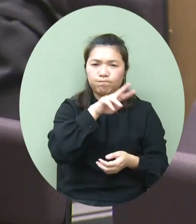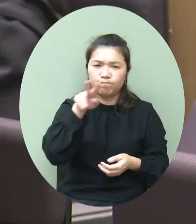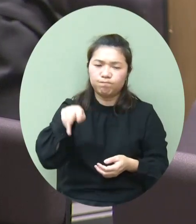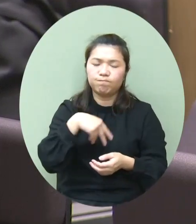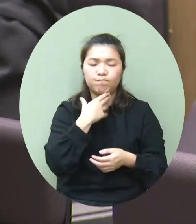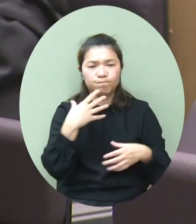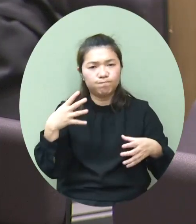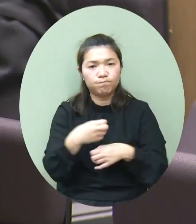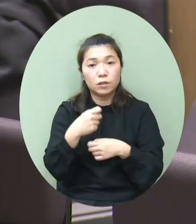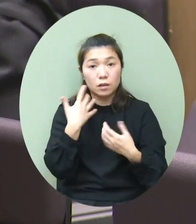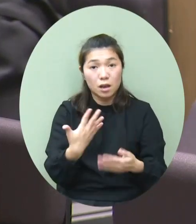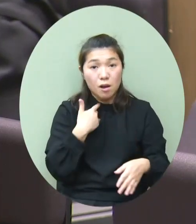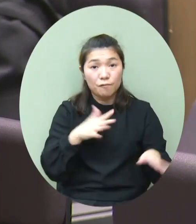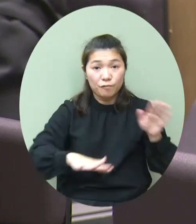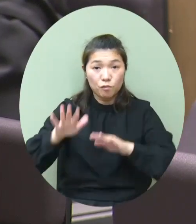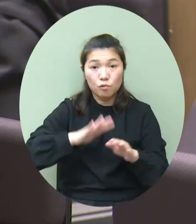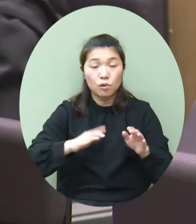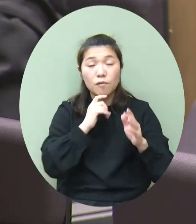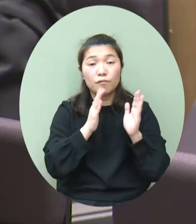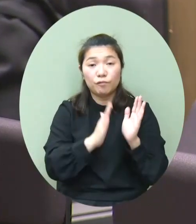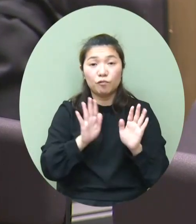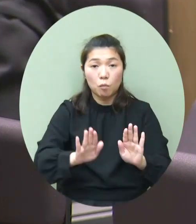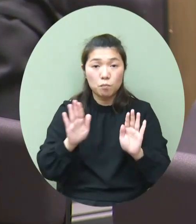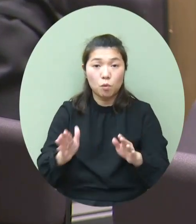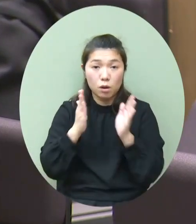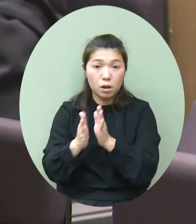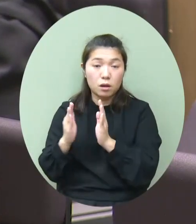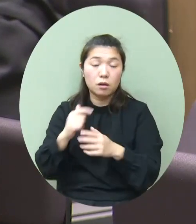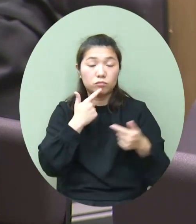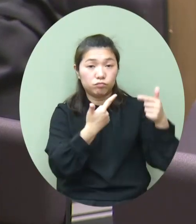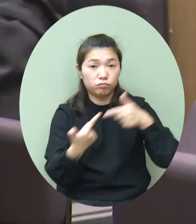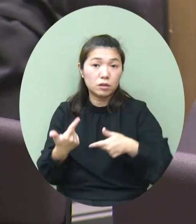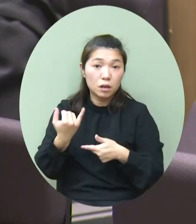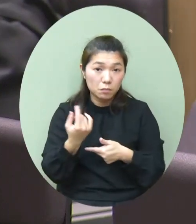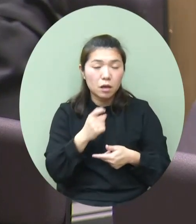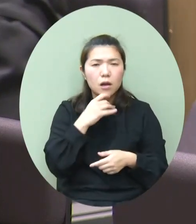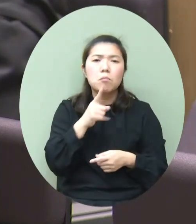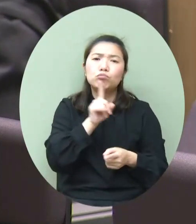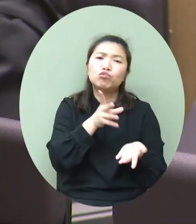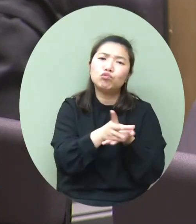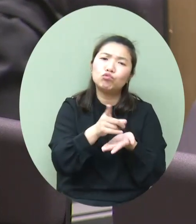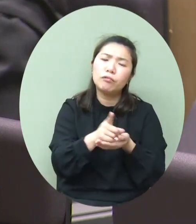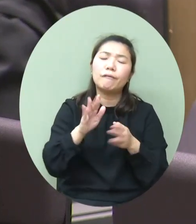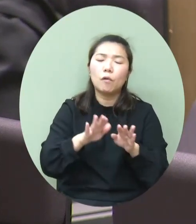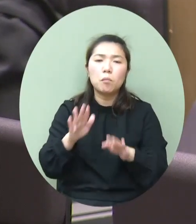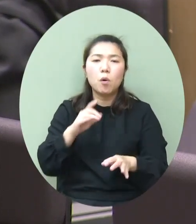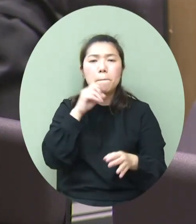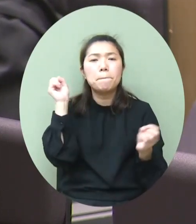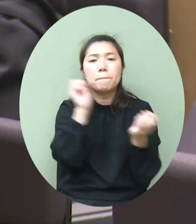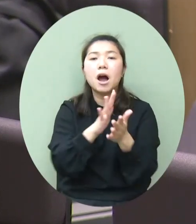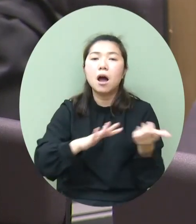到影响的主要是哪类型的专科门诊服务呢？然后第四个问题是最后一个，就是现